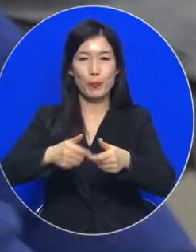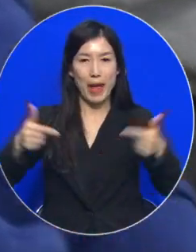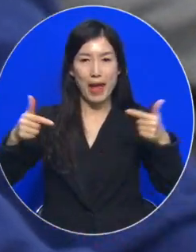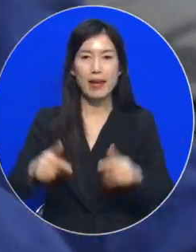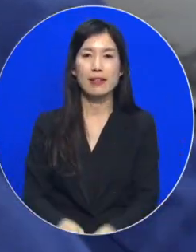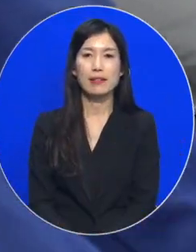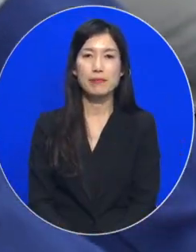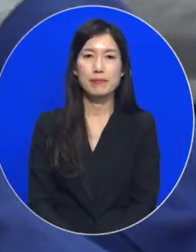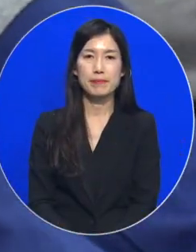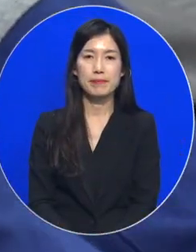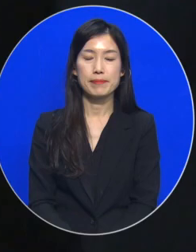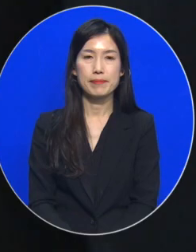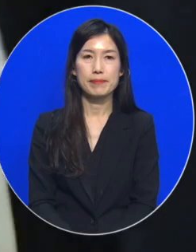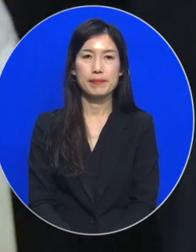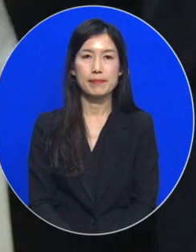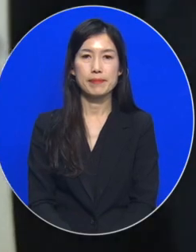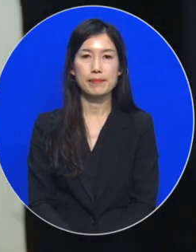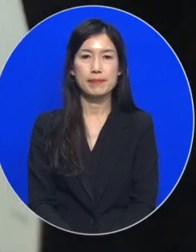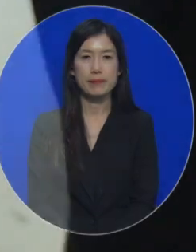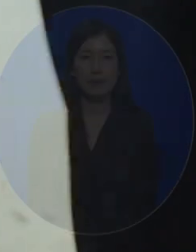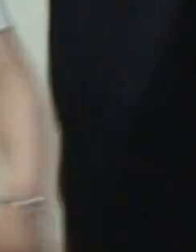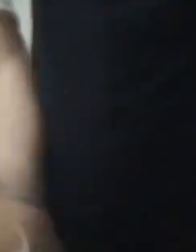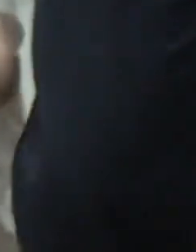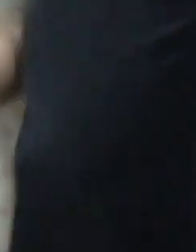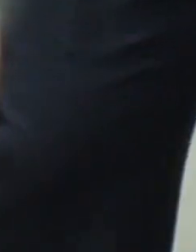계획입니다 KTV 김현지입니다